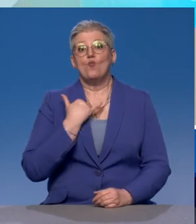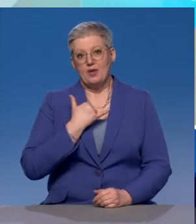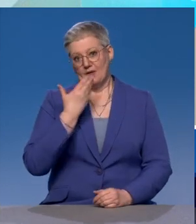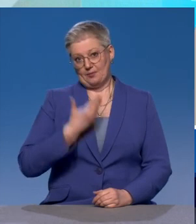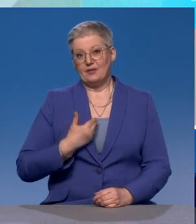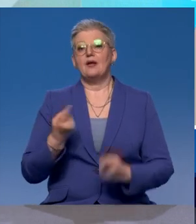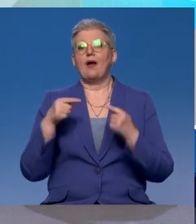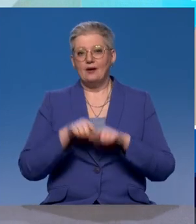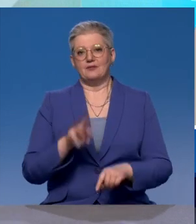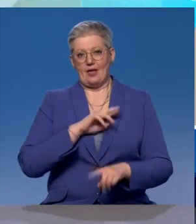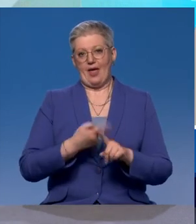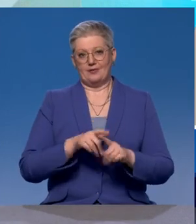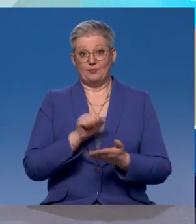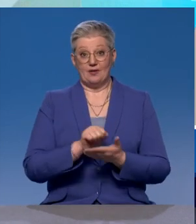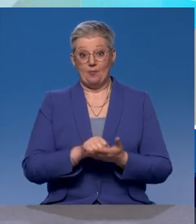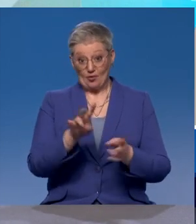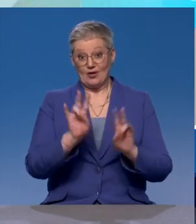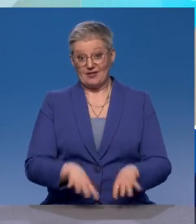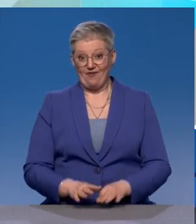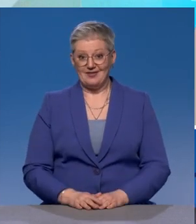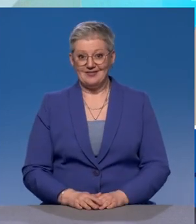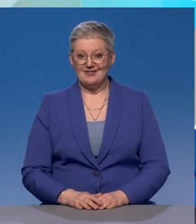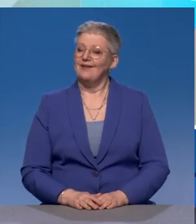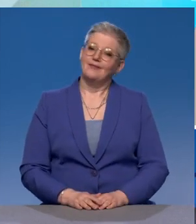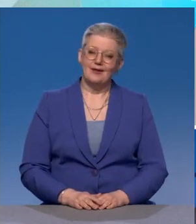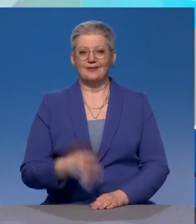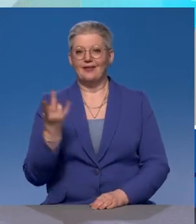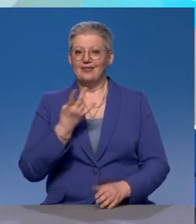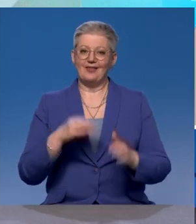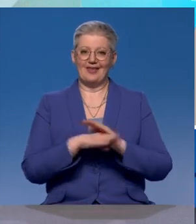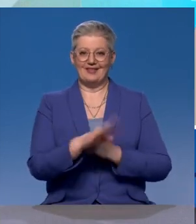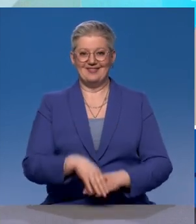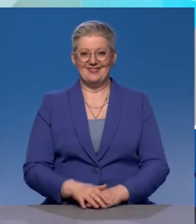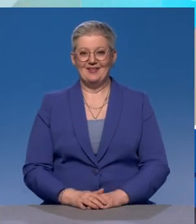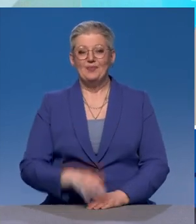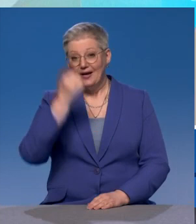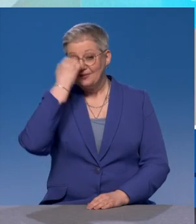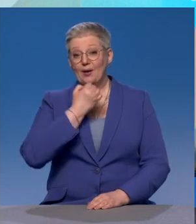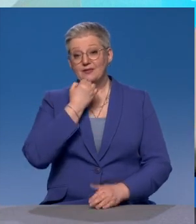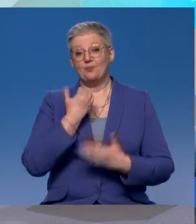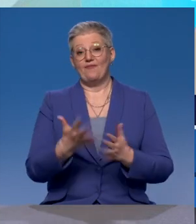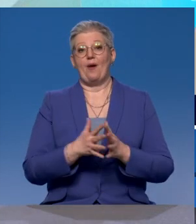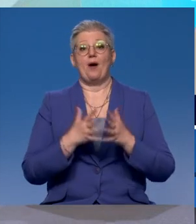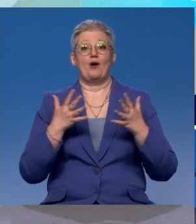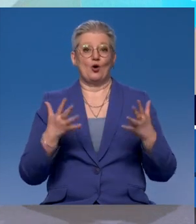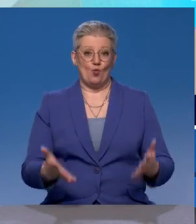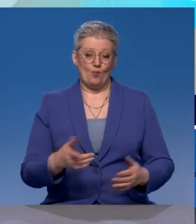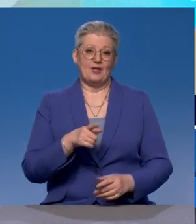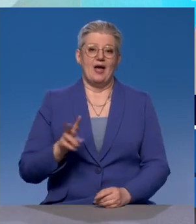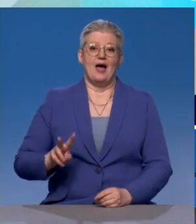занимаюсь. Прекрасно, так оставайтесь тогда. Нет, надо идти. Спасибо вам огромное. Гузель Леумбекова,